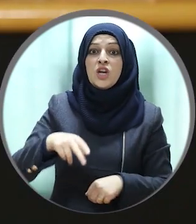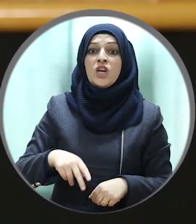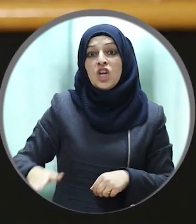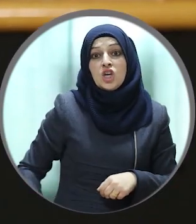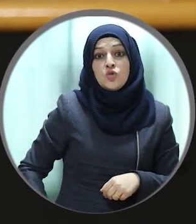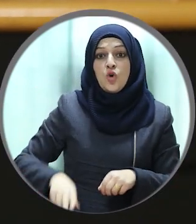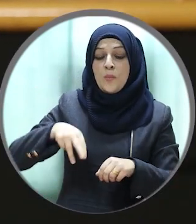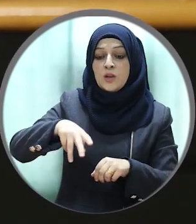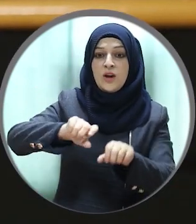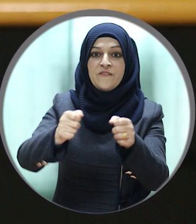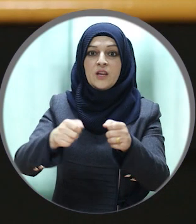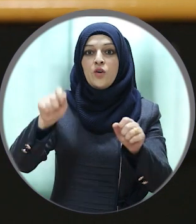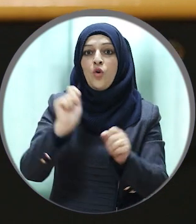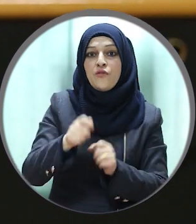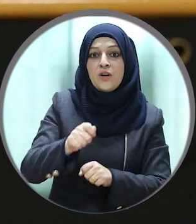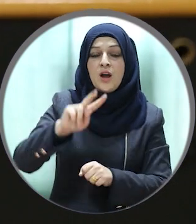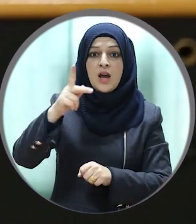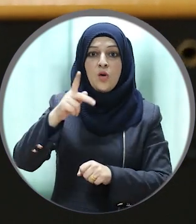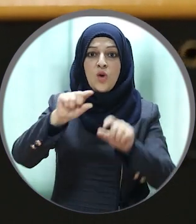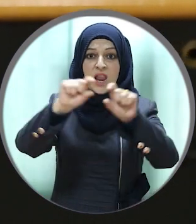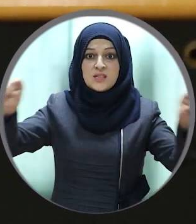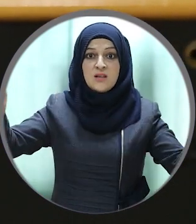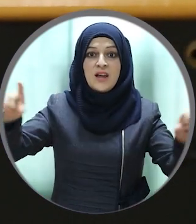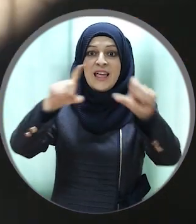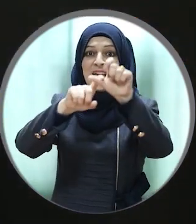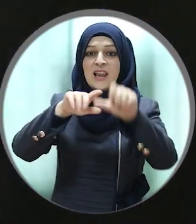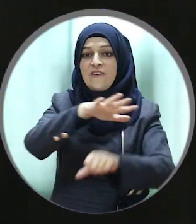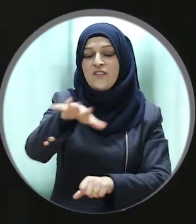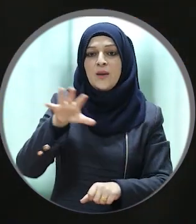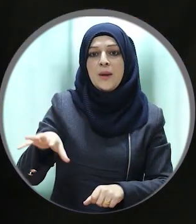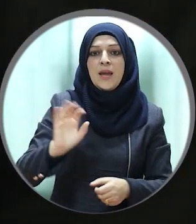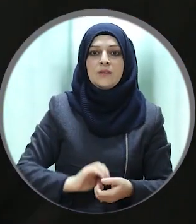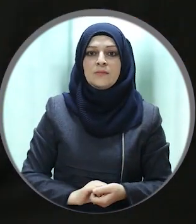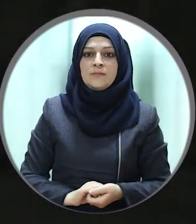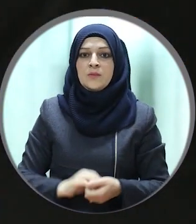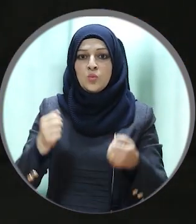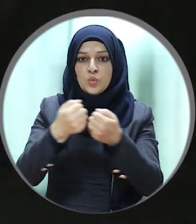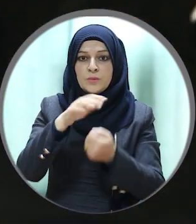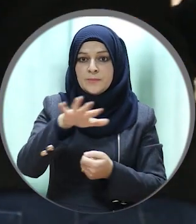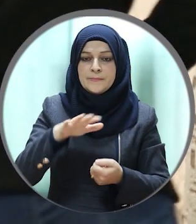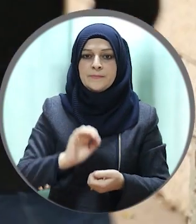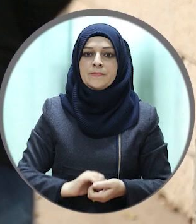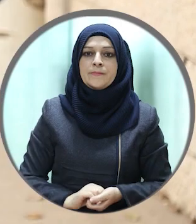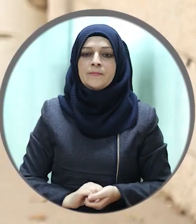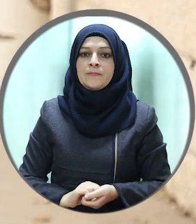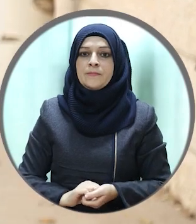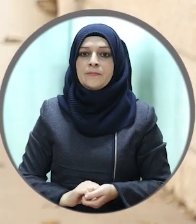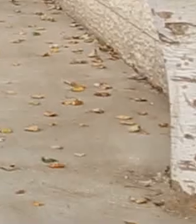لما يمشي ما توقع إجره يا في حفرة أو عصات الكفيف إنها تعلق في مكان.